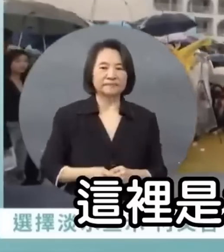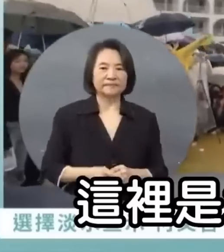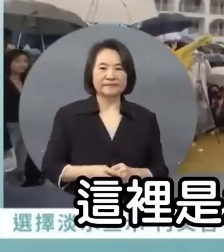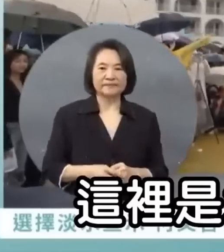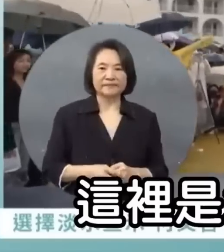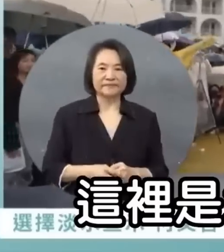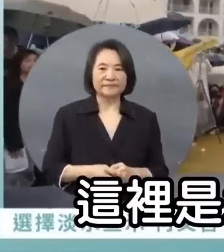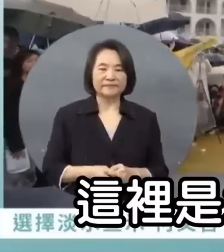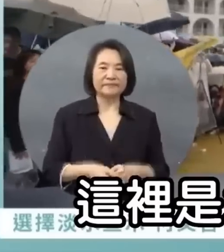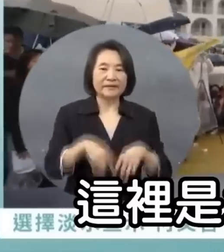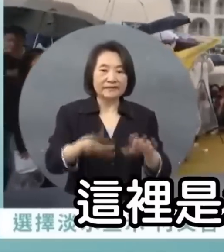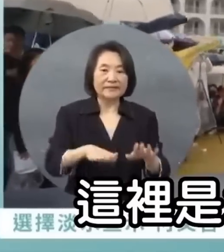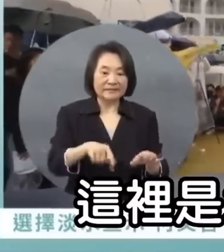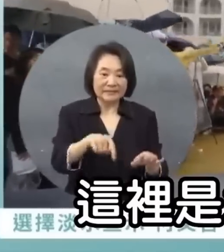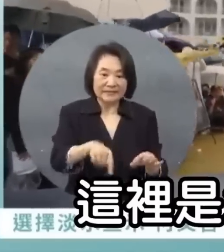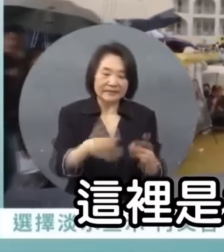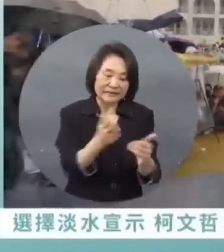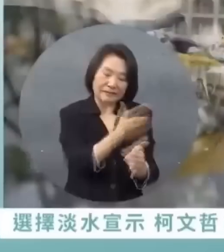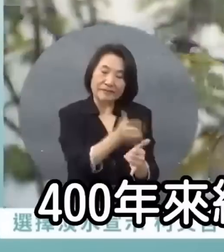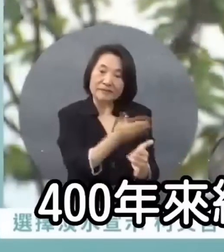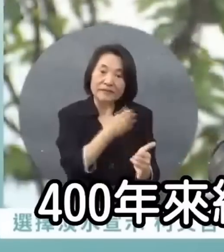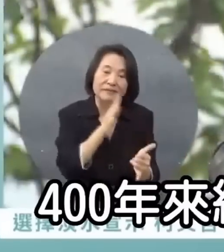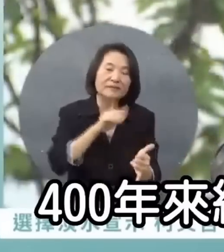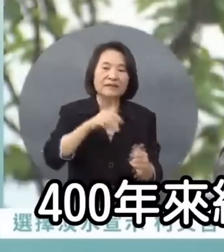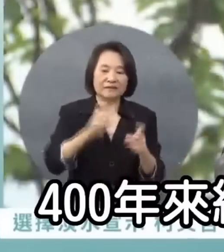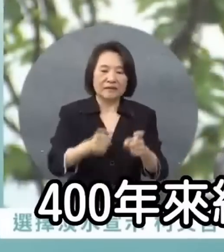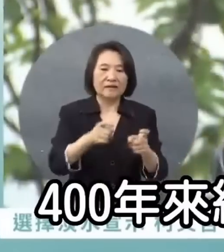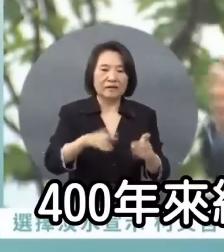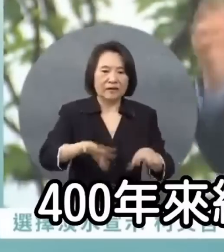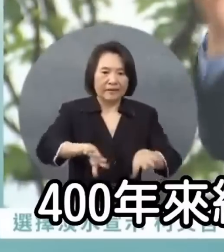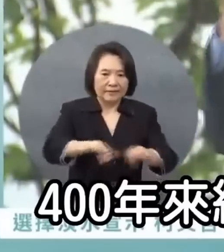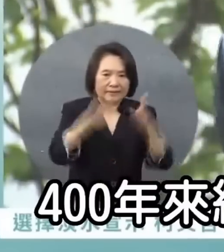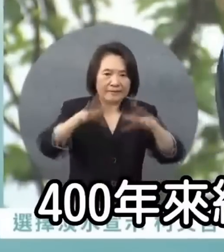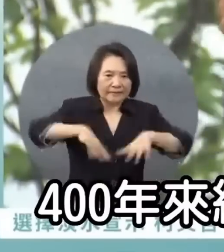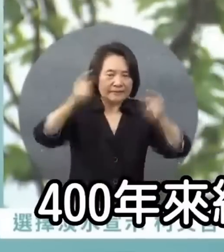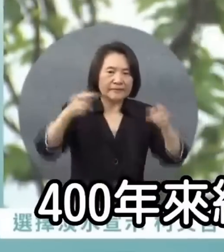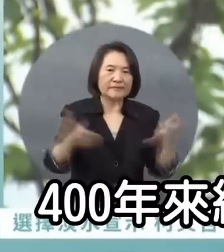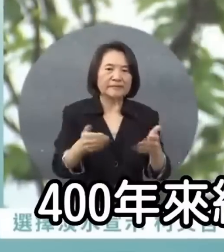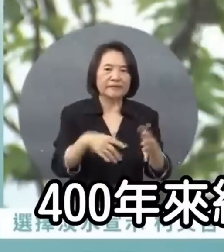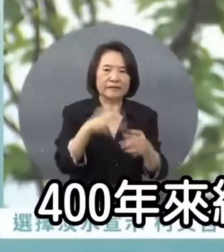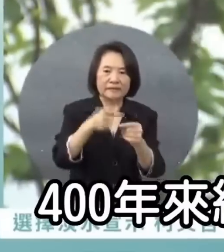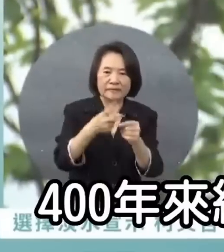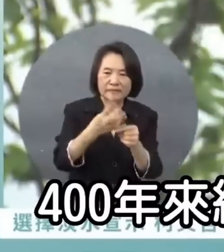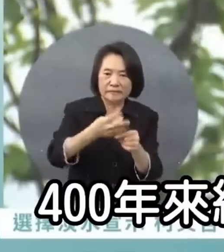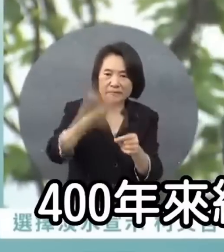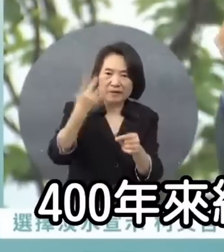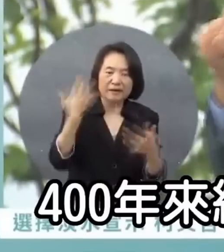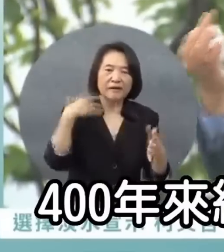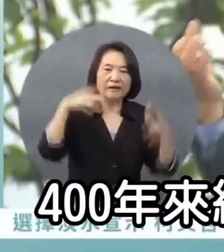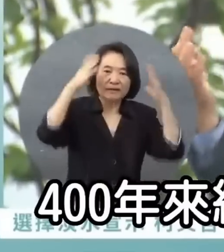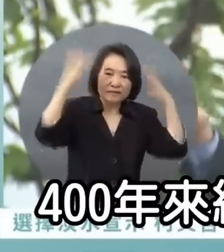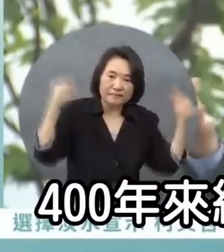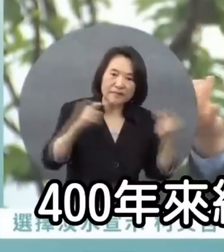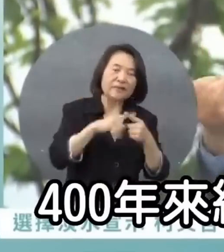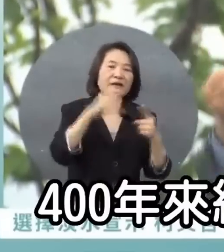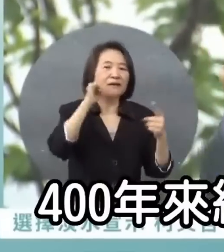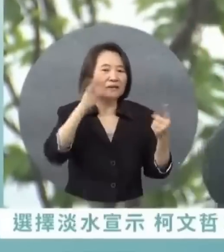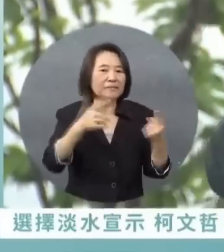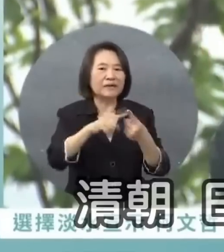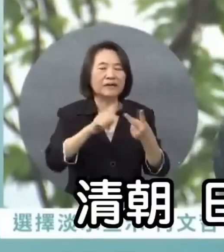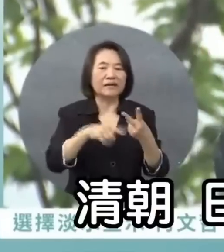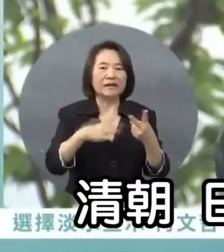北台湾最早开发的港口，400年来经历了西班牙、荷兰、明